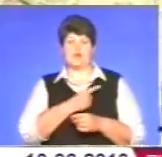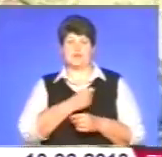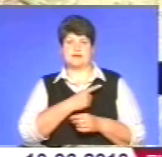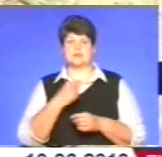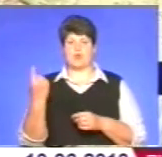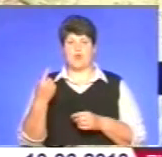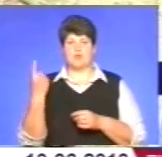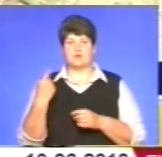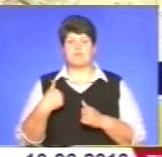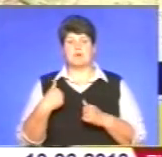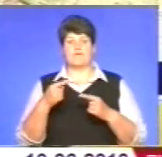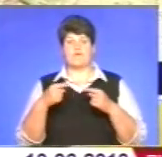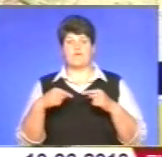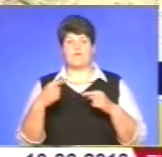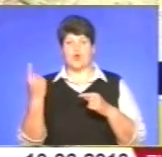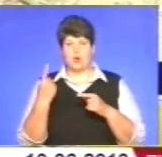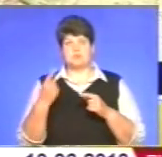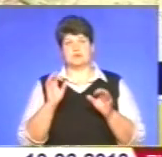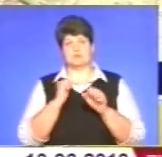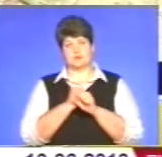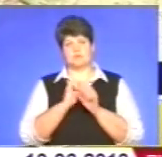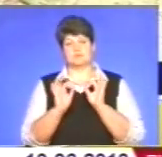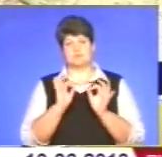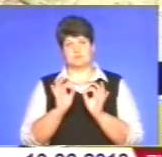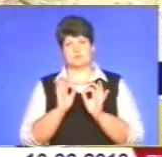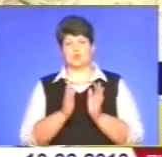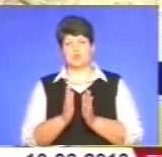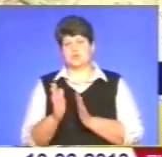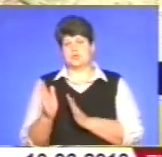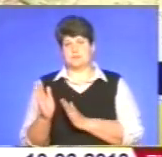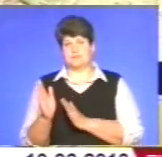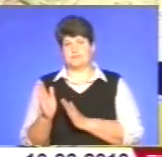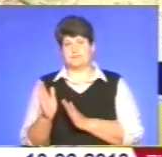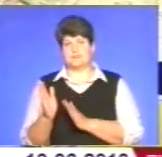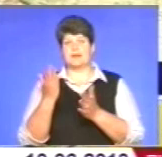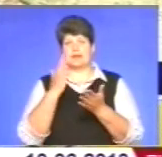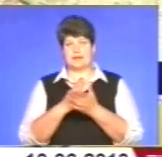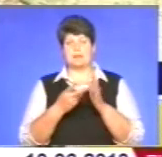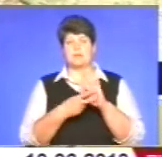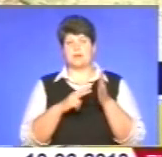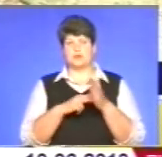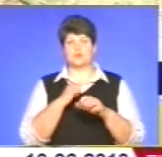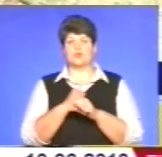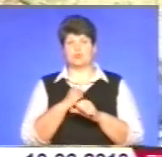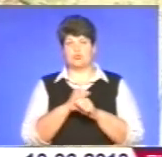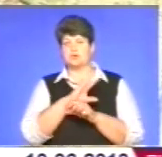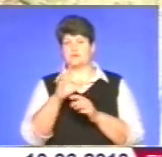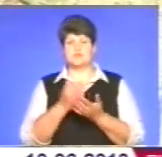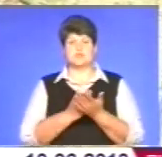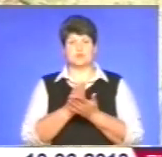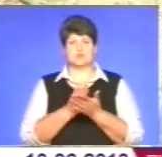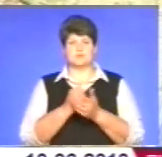області працюємо в реальному, нормальному режимі, немає, є планові роботи, всі служби